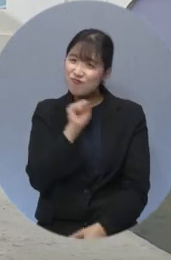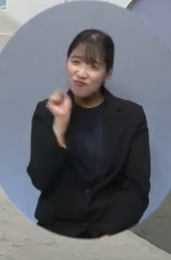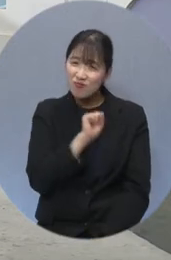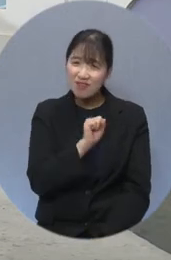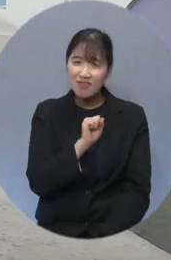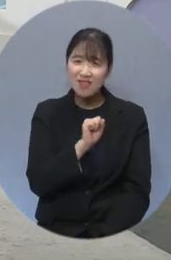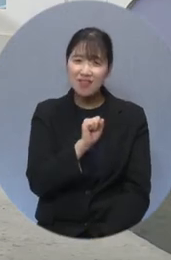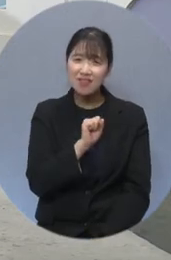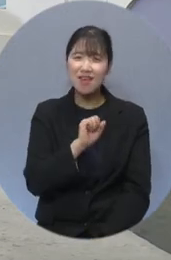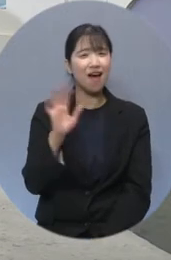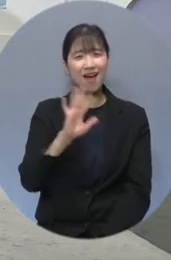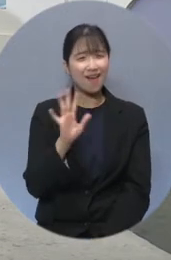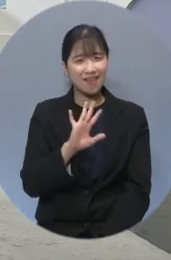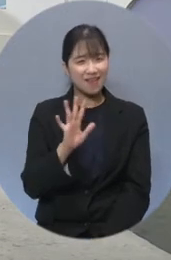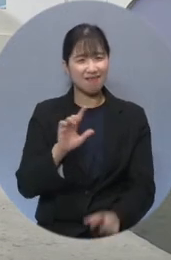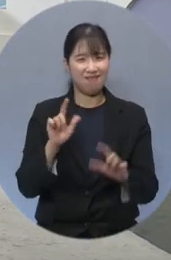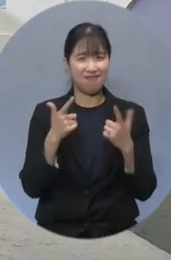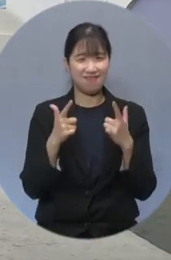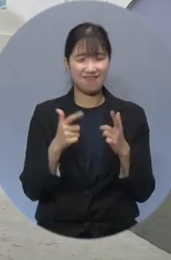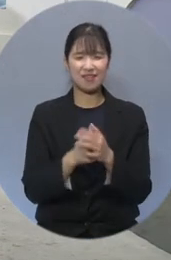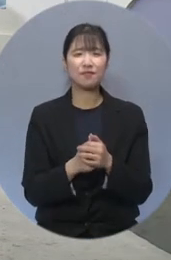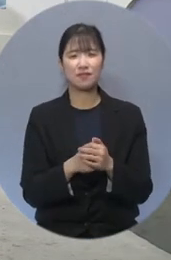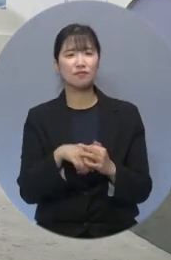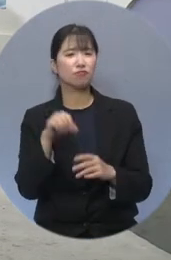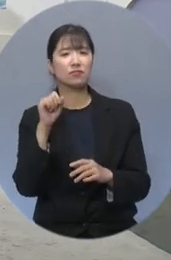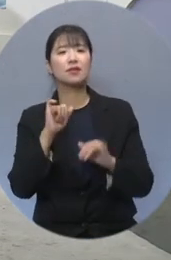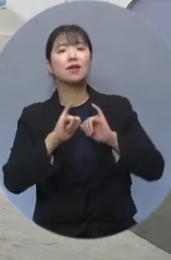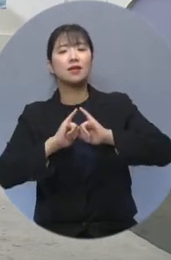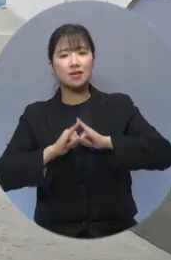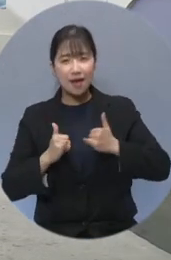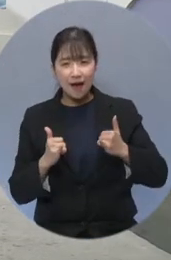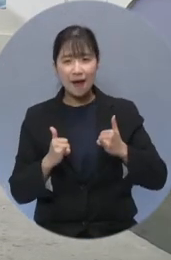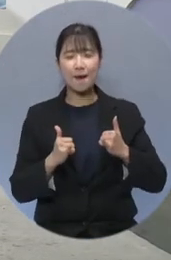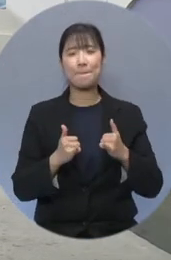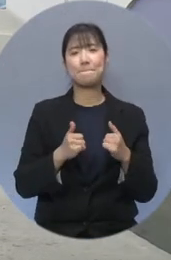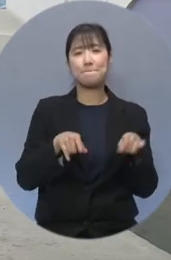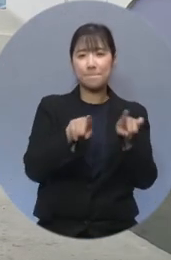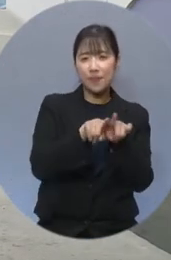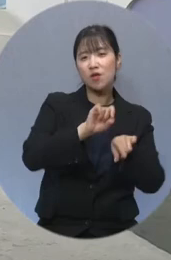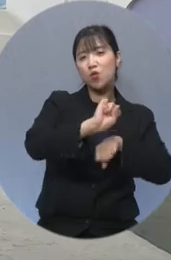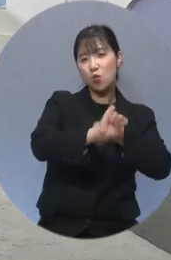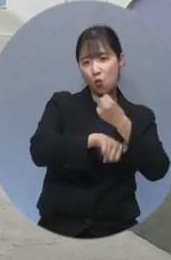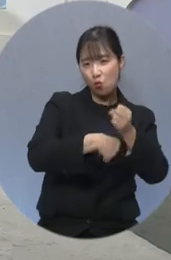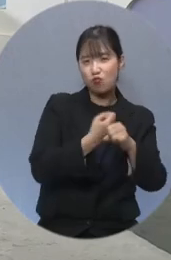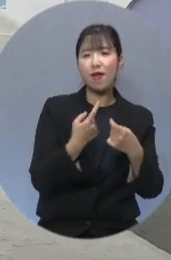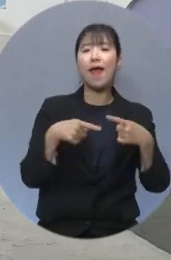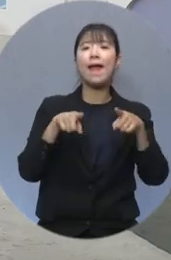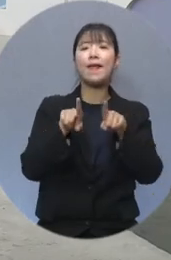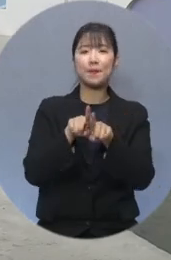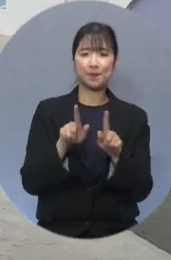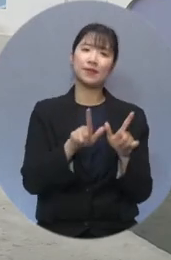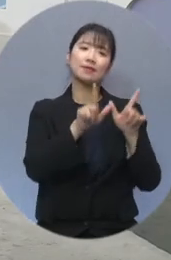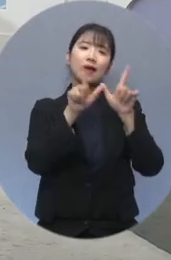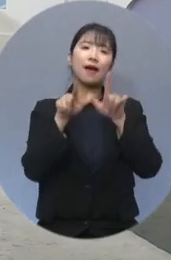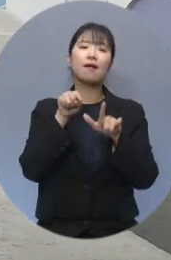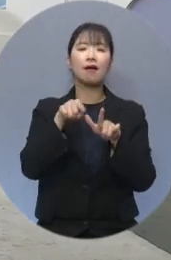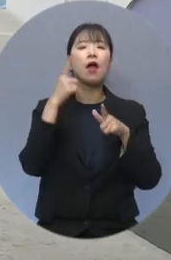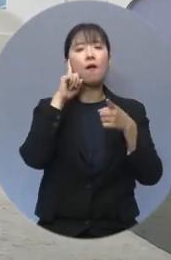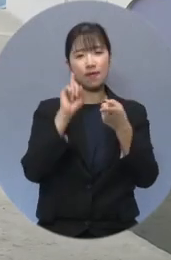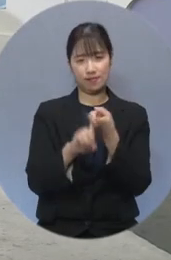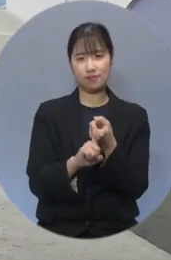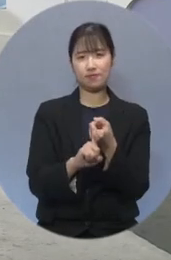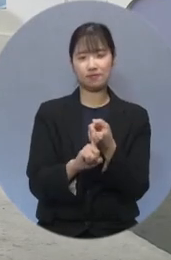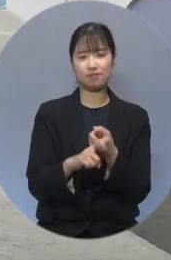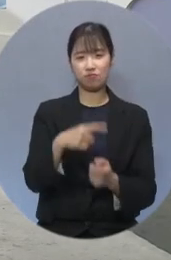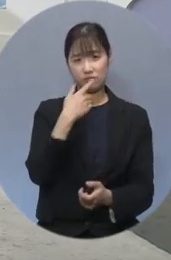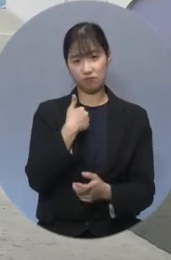취미라기보다는 네, 네, 그건 아니고요. 네. 뭐 어떤 그 사람과 반려동물들이 예. 공존하는 것에 관심이 그러니까. 많고요.